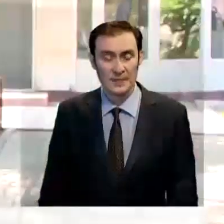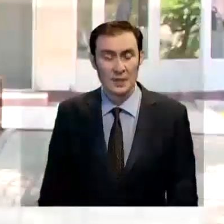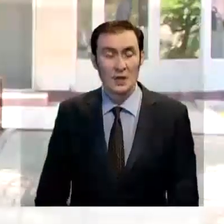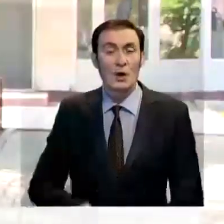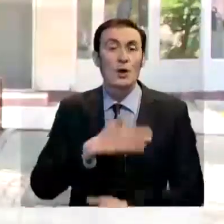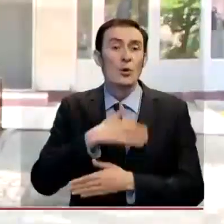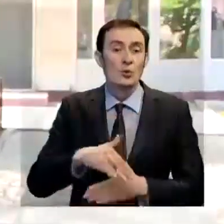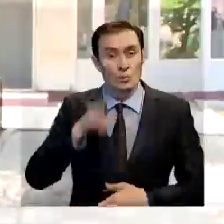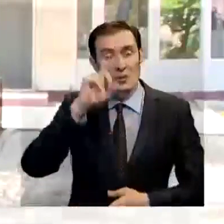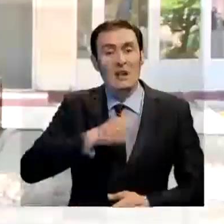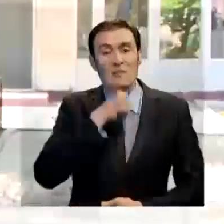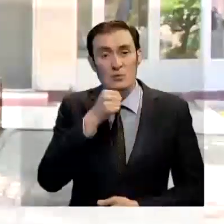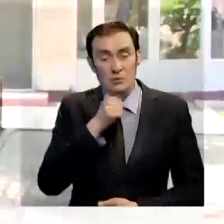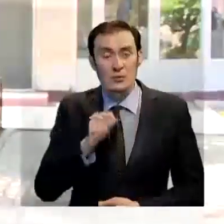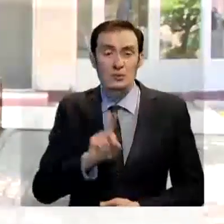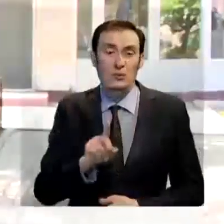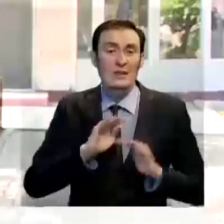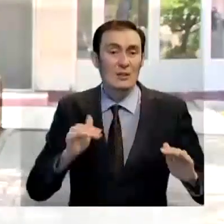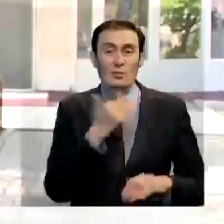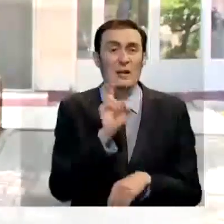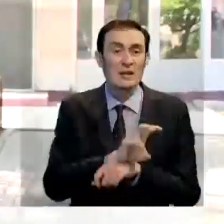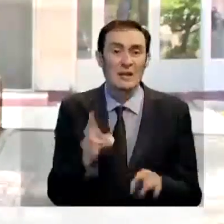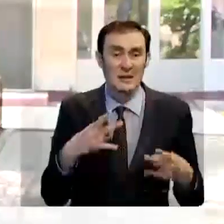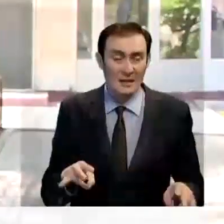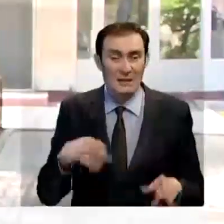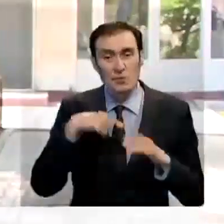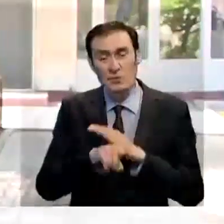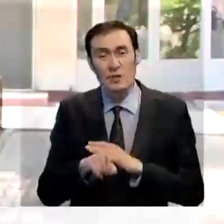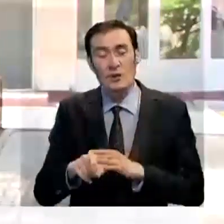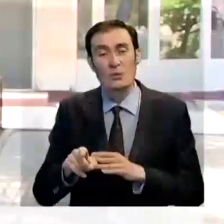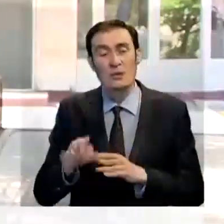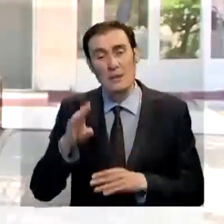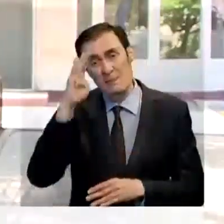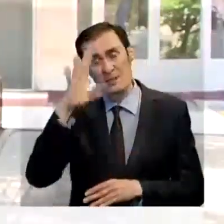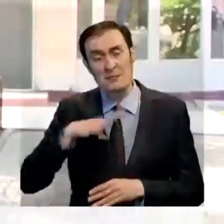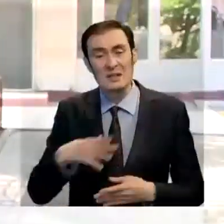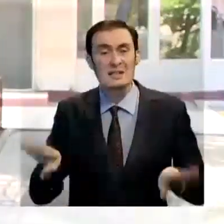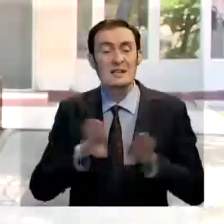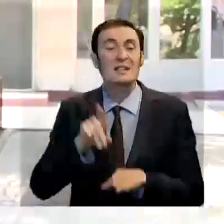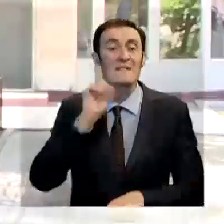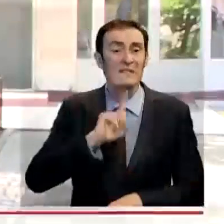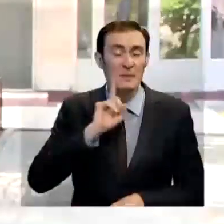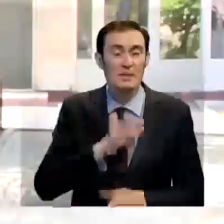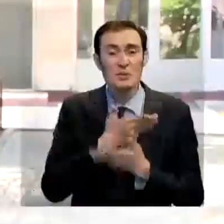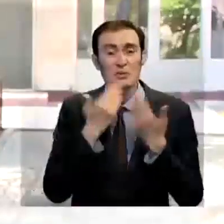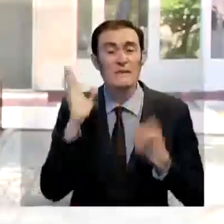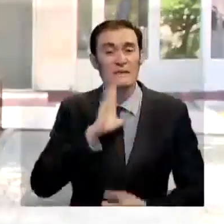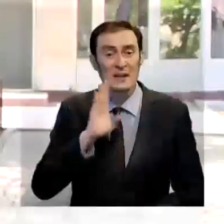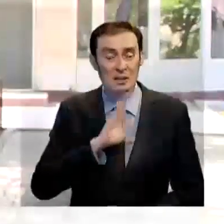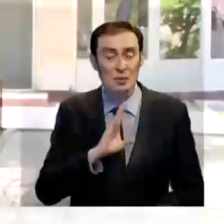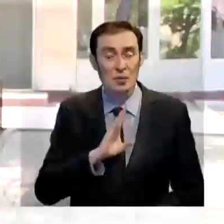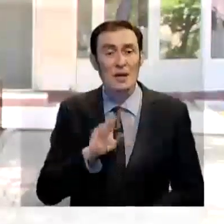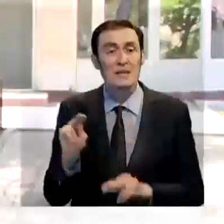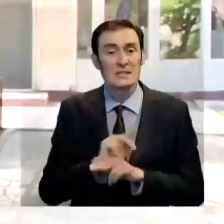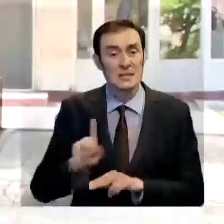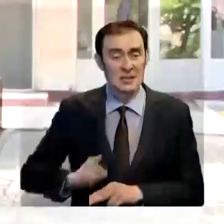Уличный туалет для взрослых. Мы стараемся, чтобы дети туда не ходили. Внутренняя уборная для мальчиков была закрыта временно из-за отсутствия воды, но сантехник